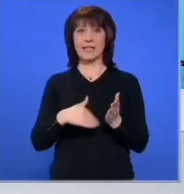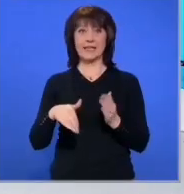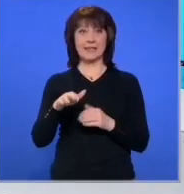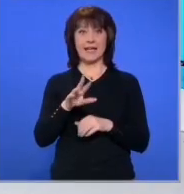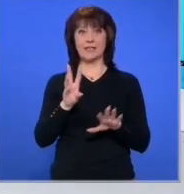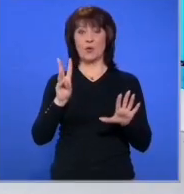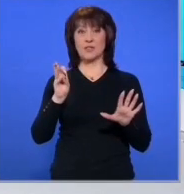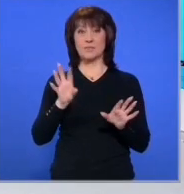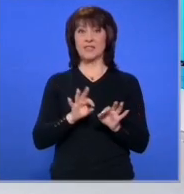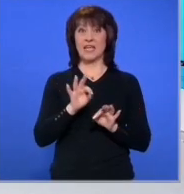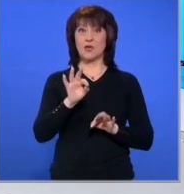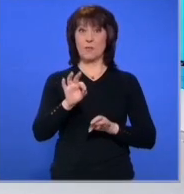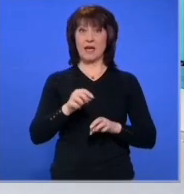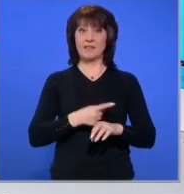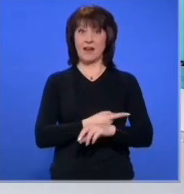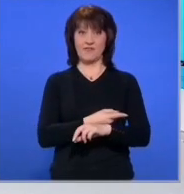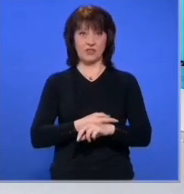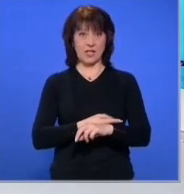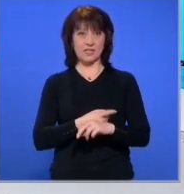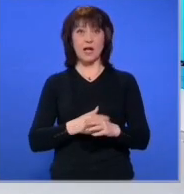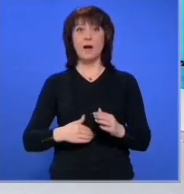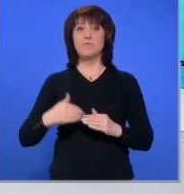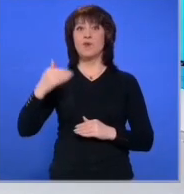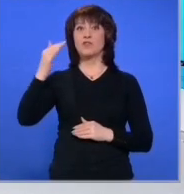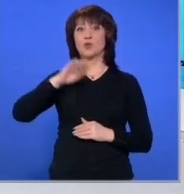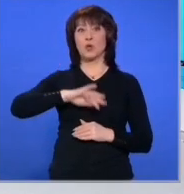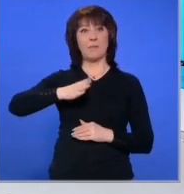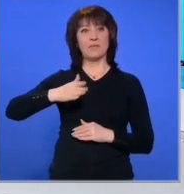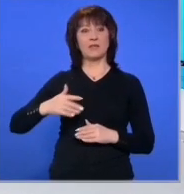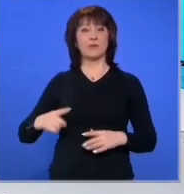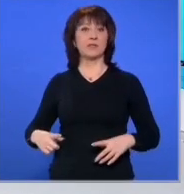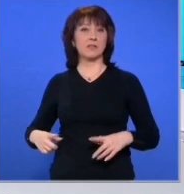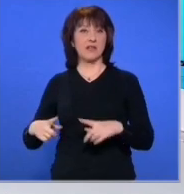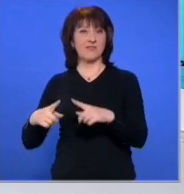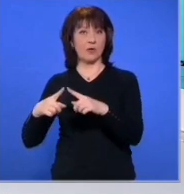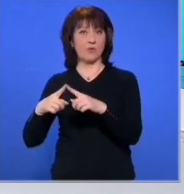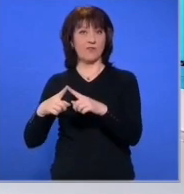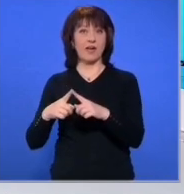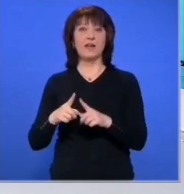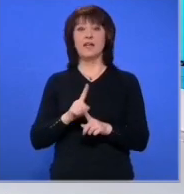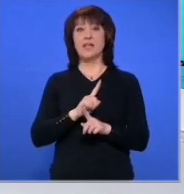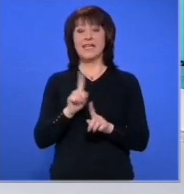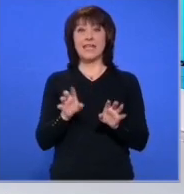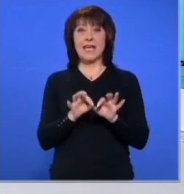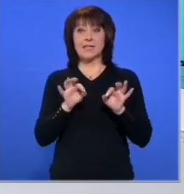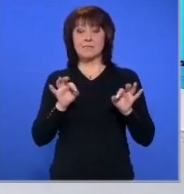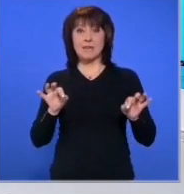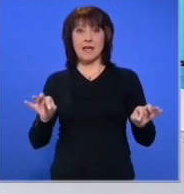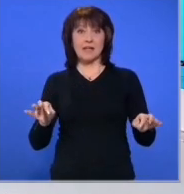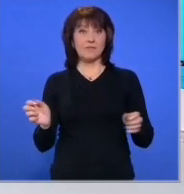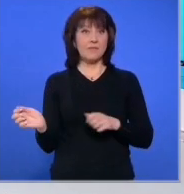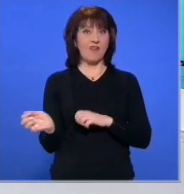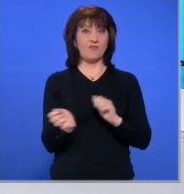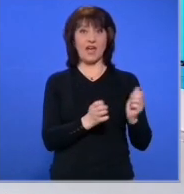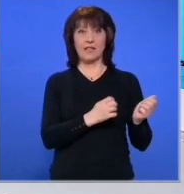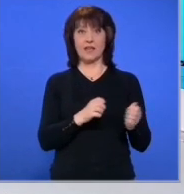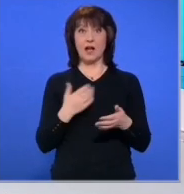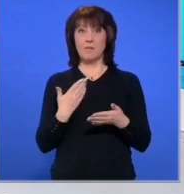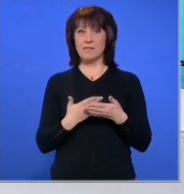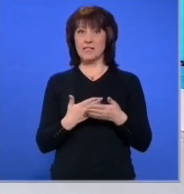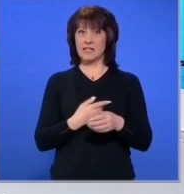над 80 км в час по високите планински върхове и неизмерими. В близките часове ще продължи